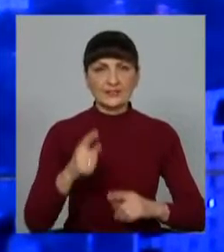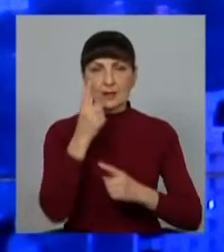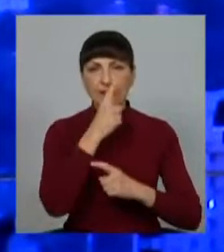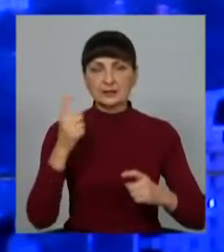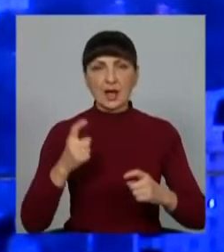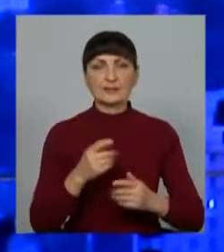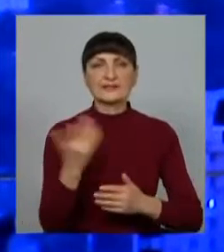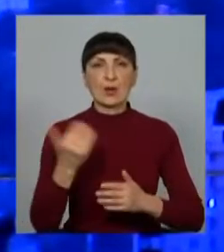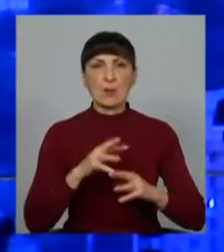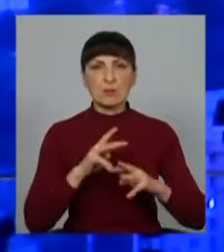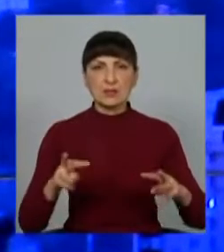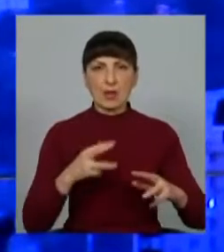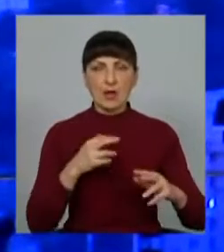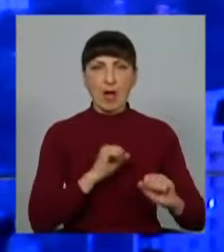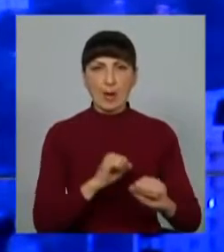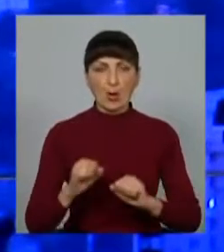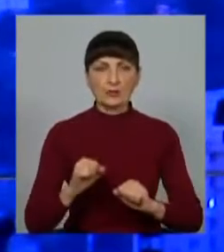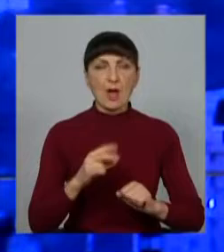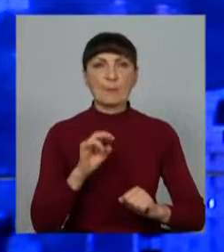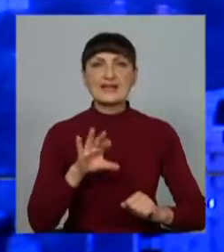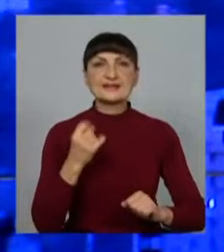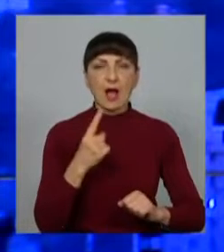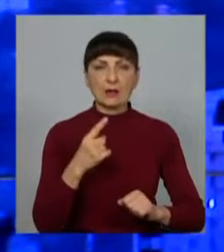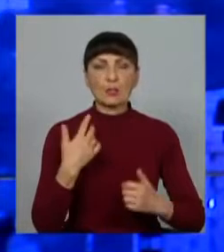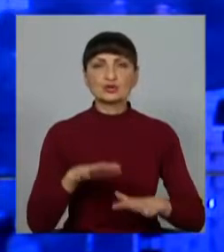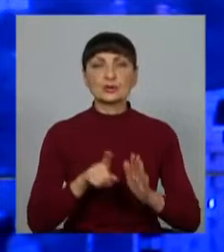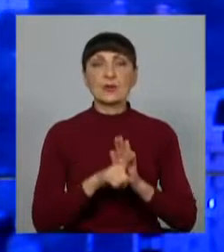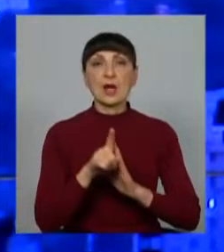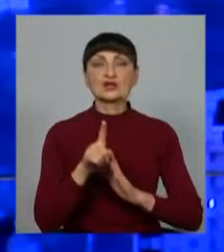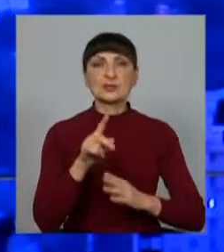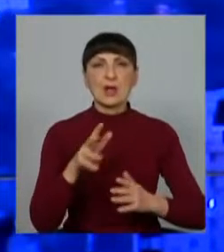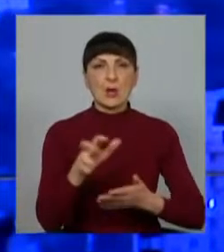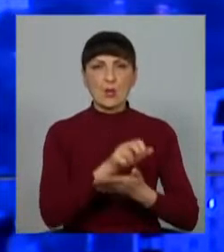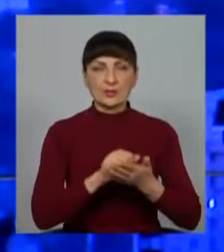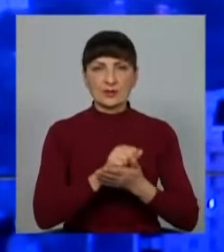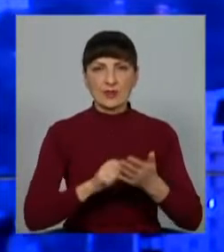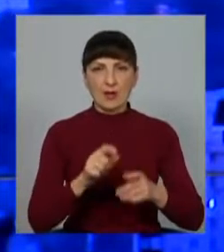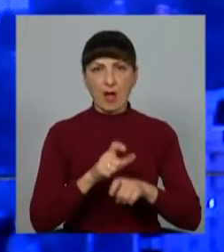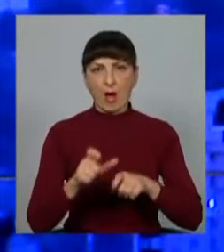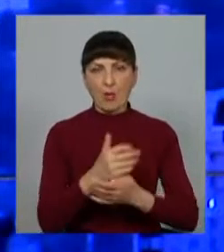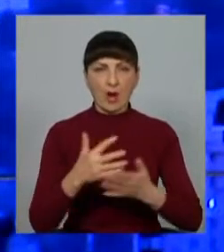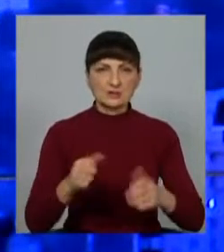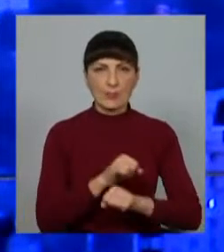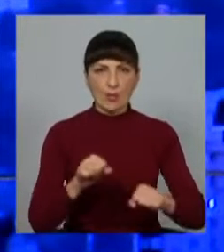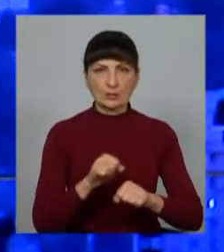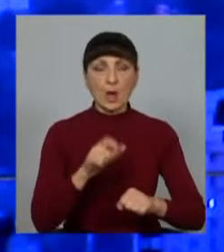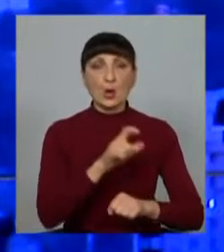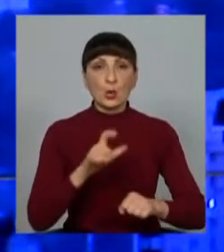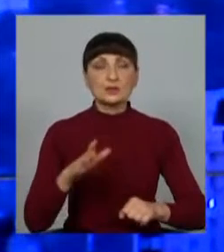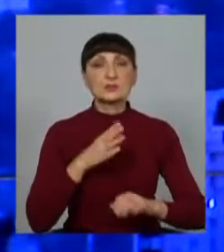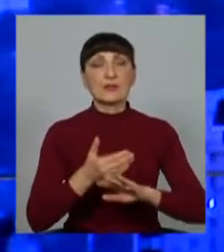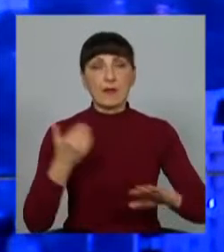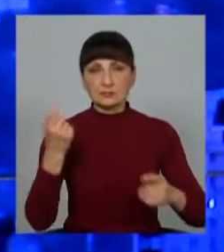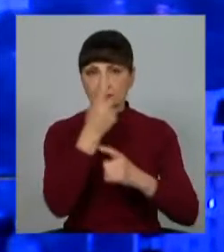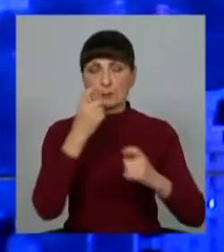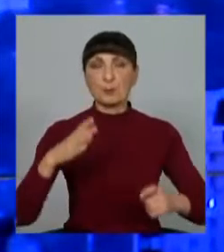пресс-службы Минобороны, в Байзакском районе начаты работы по уничтожению фрагментов боеприпасов. Они добавили, что население было